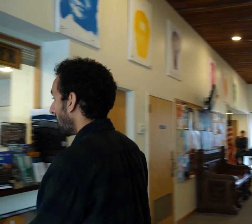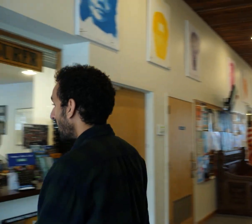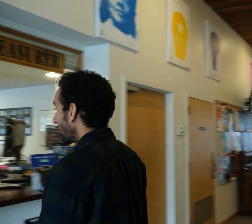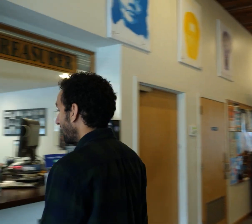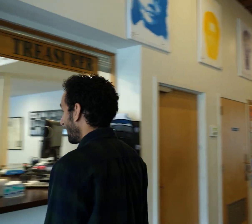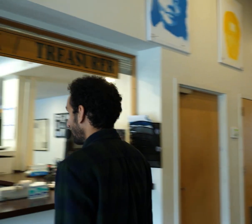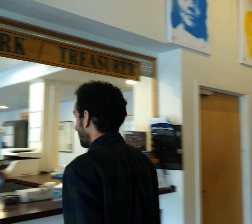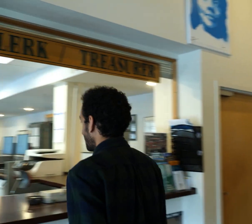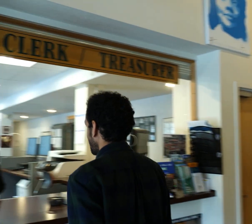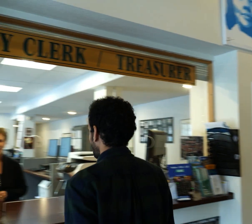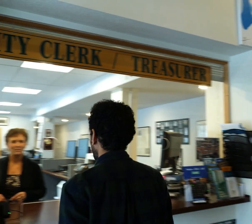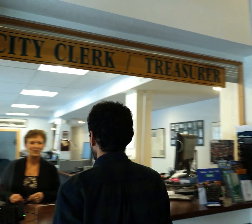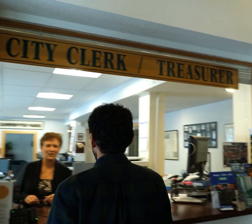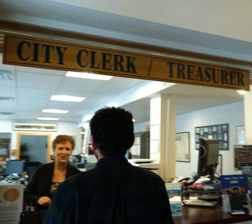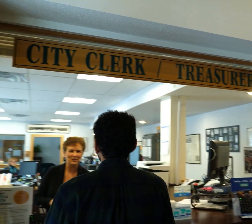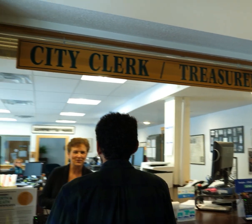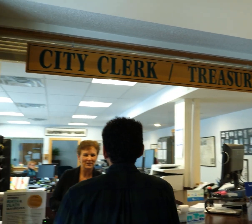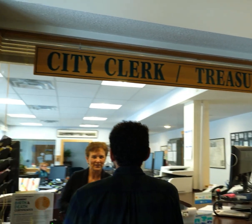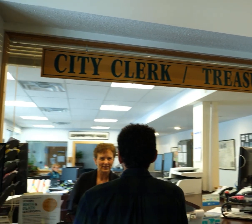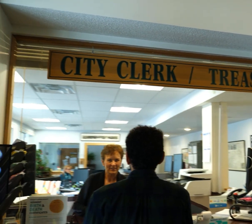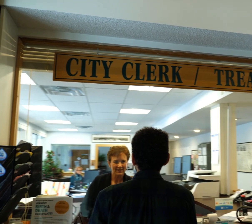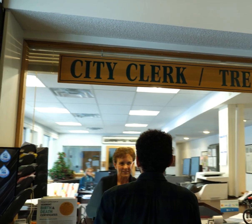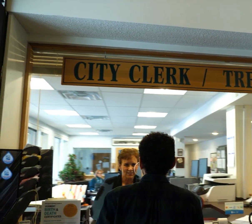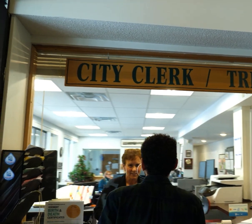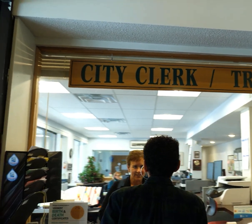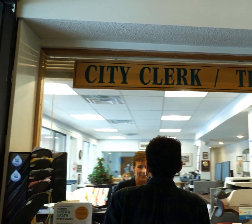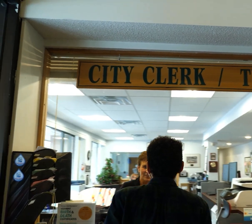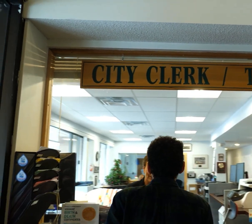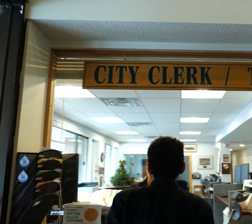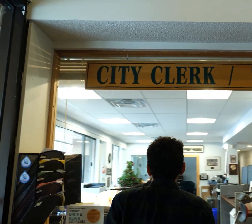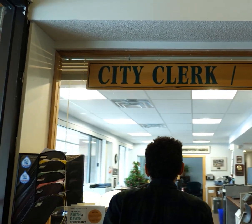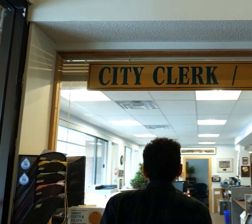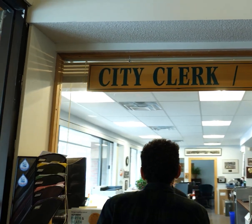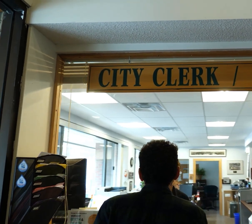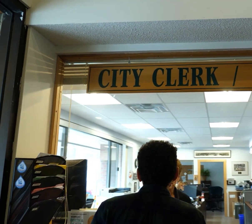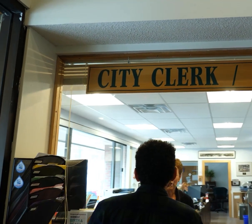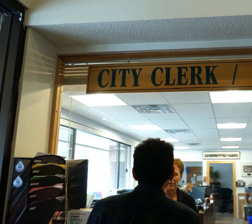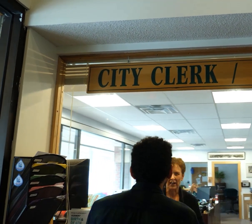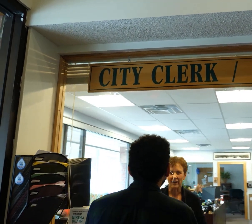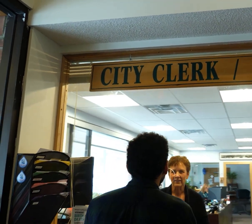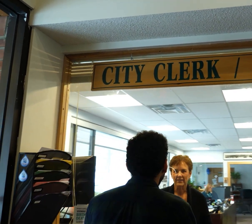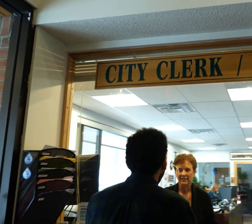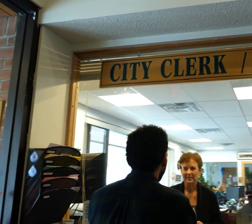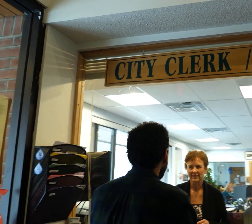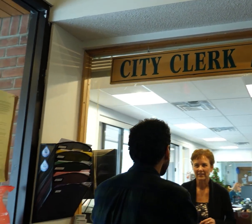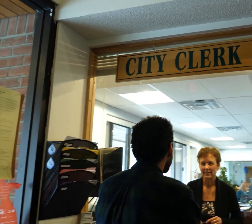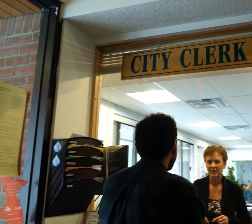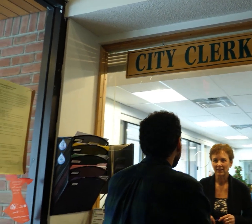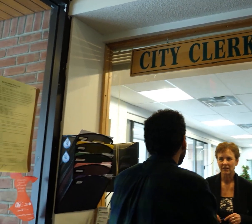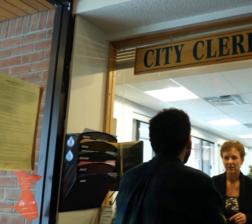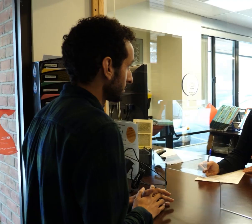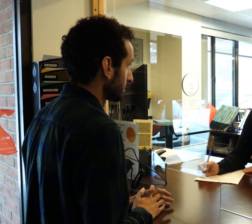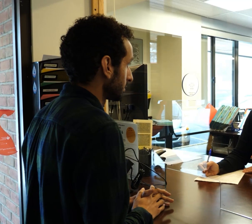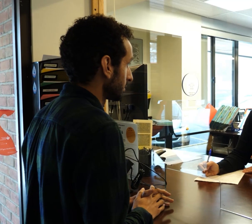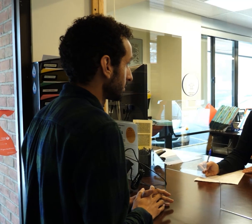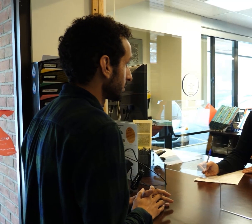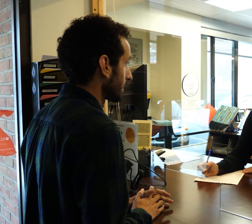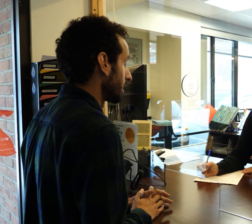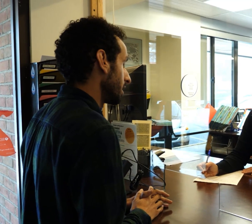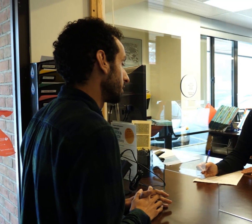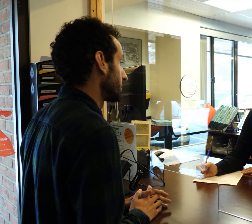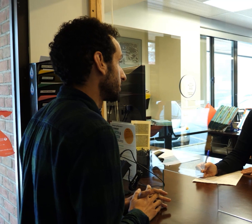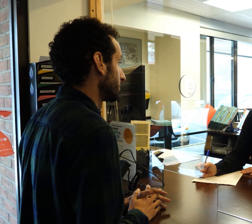façons de s'inscrire sur les listes électorales. Vous pouvez vous inscrire à l'avance pour voter au bureau du greffier de la ville où vous